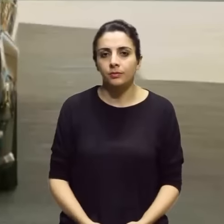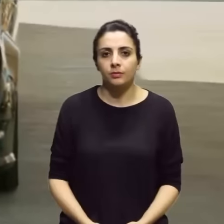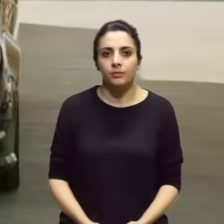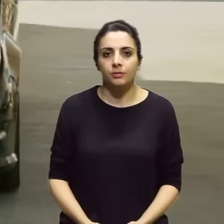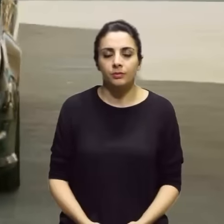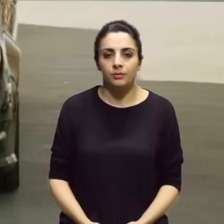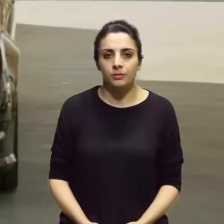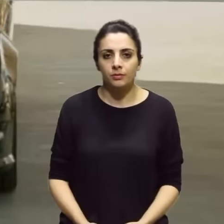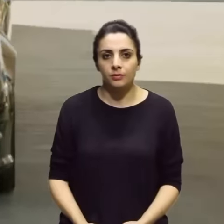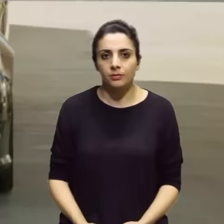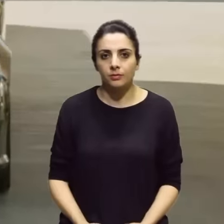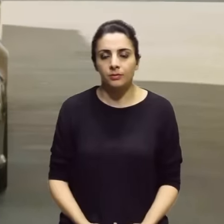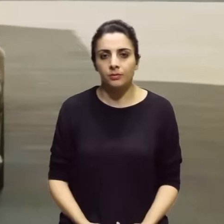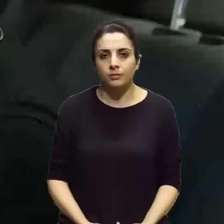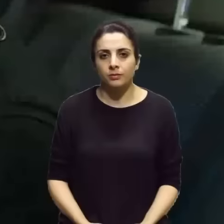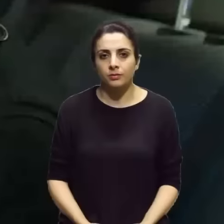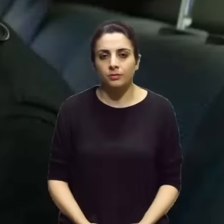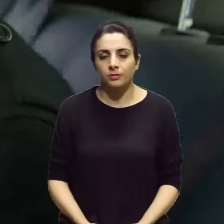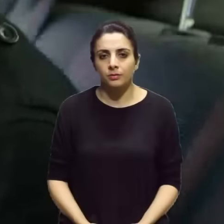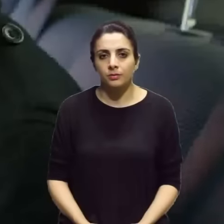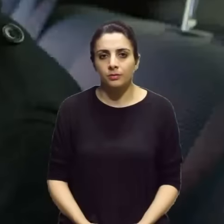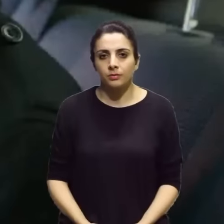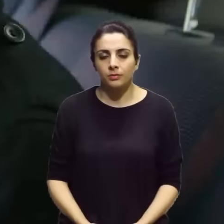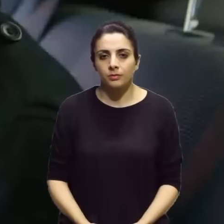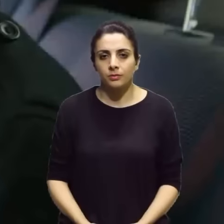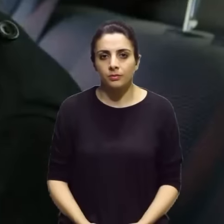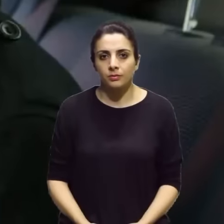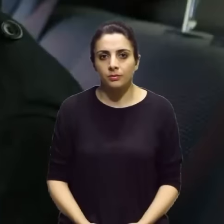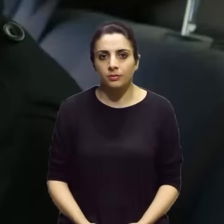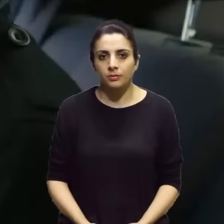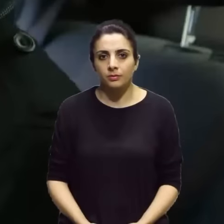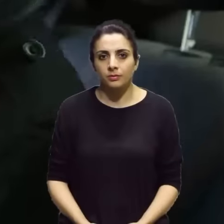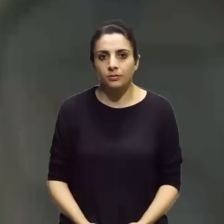Tahir elinde büyük bir karton çantayla marketten çıktı.